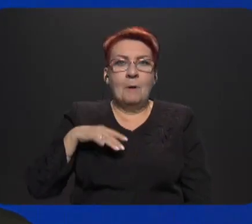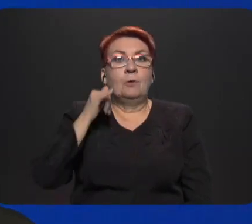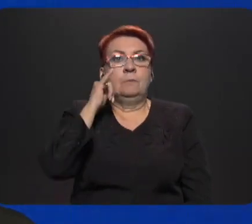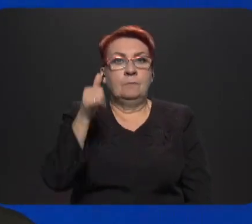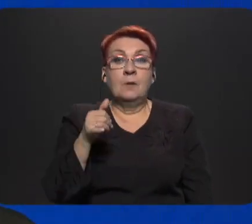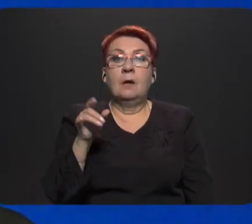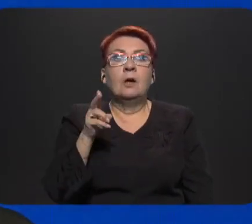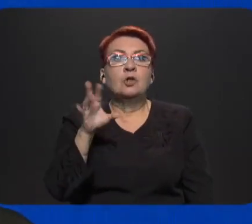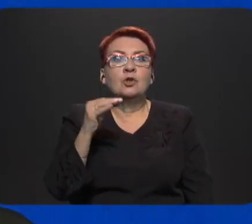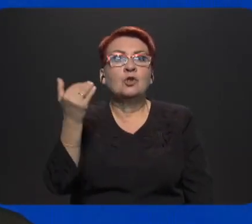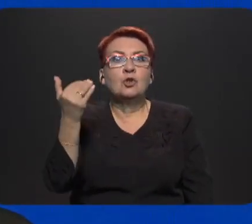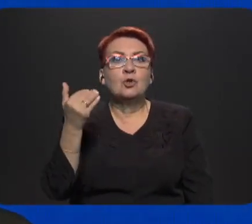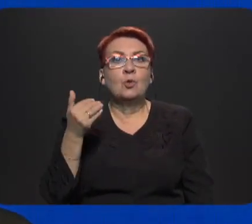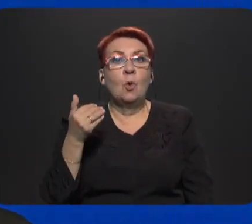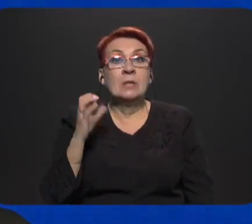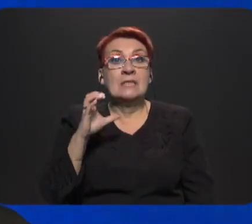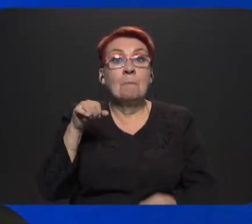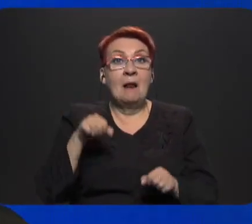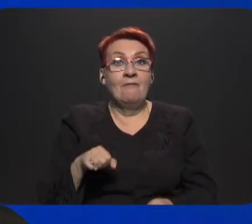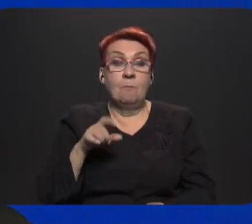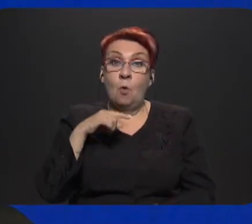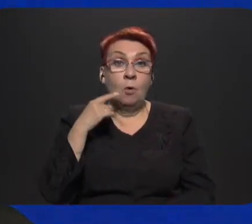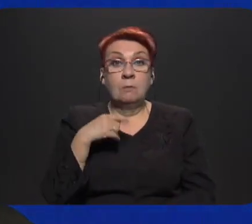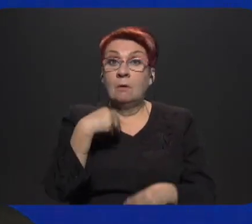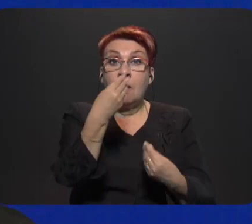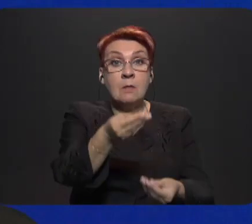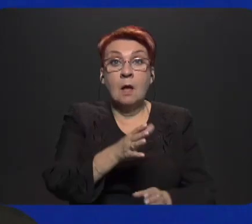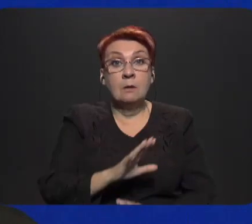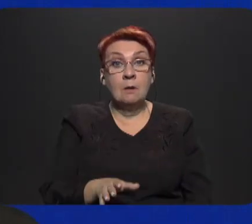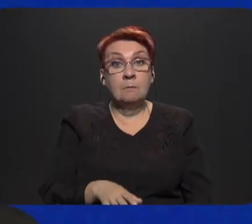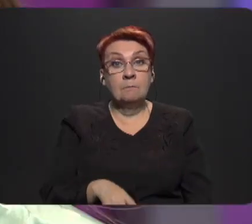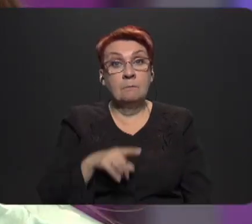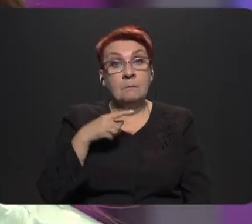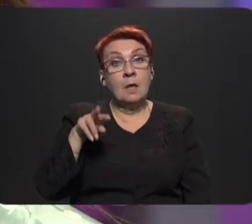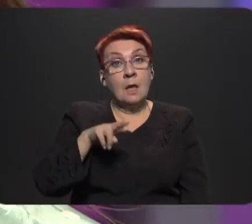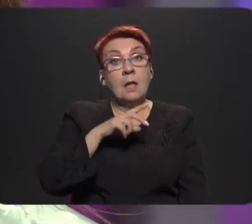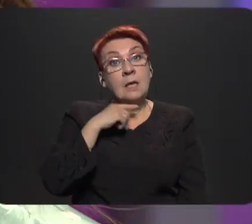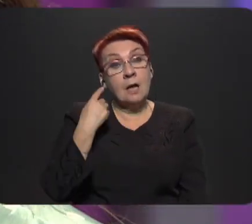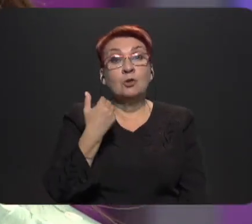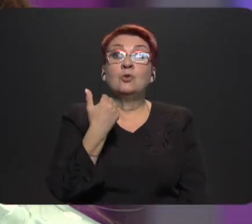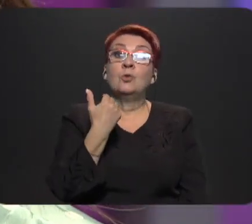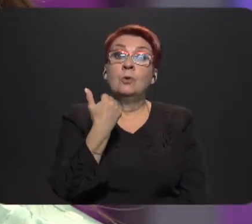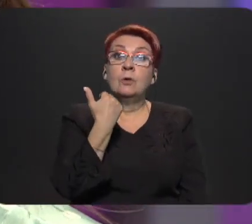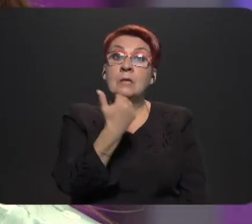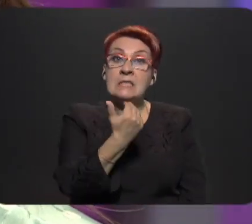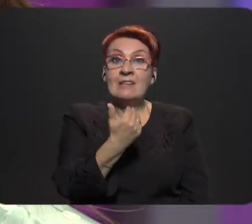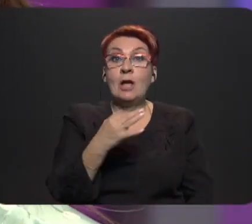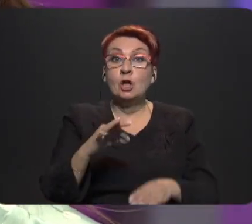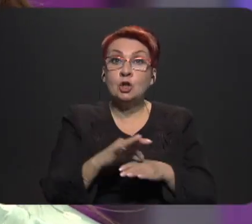правами? Он говорит, не отдам. Я говорю, как? Я не хочу, чтобы с твоей супругой